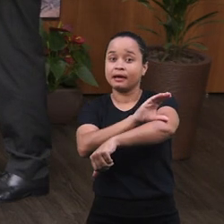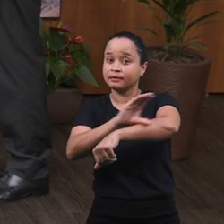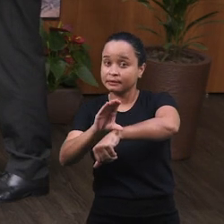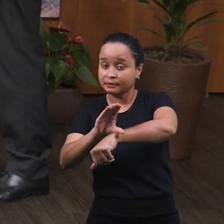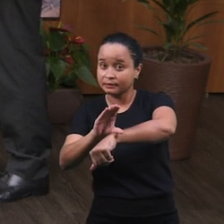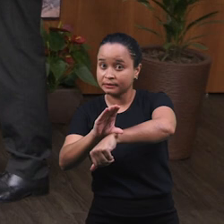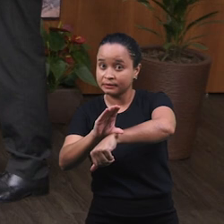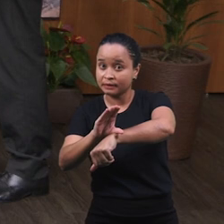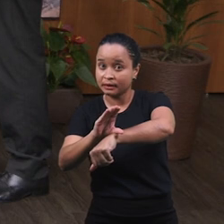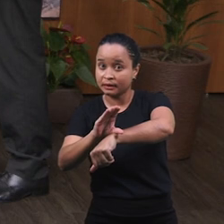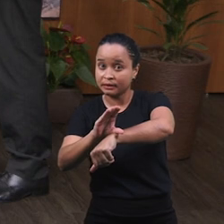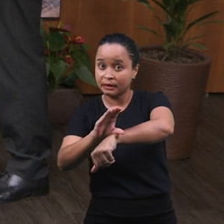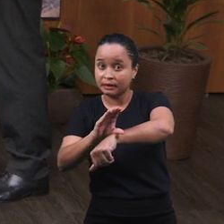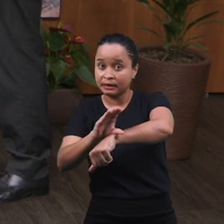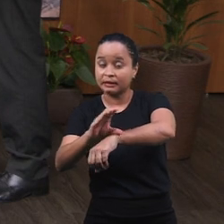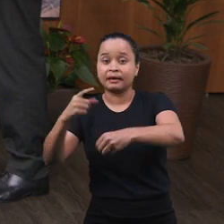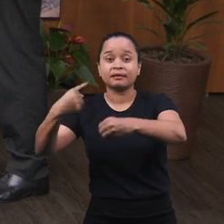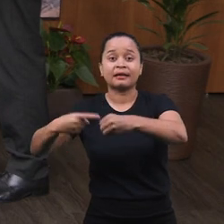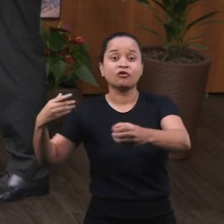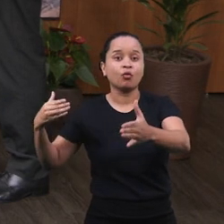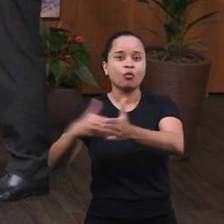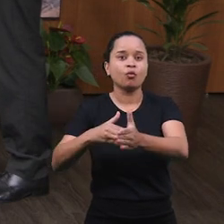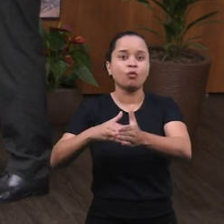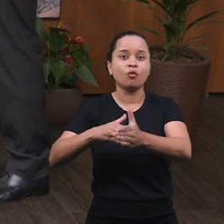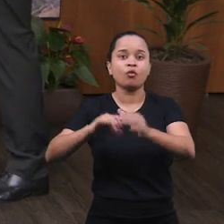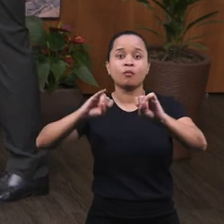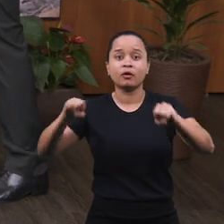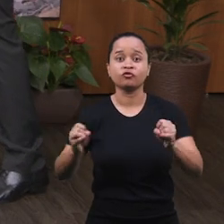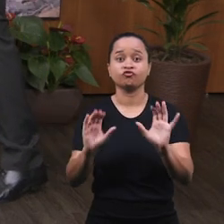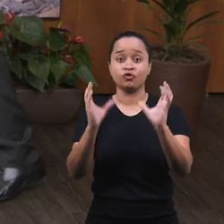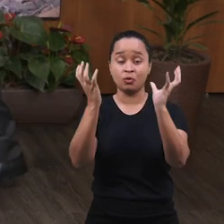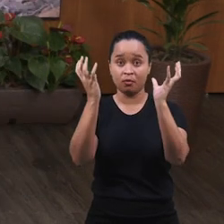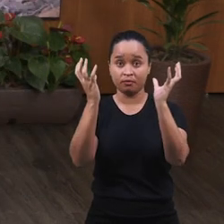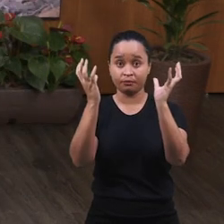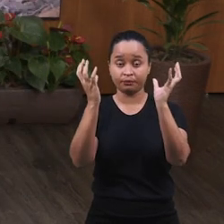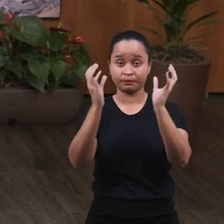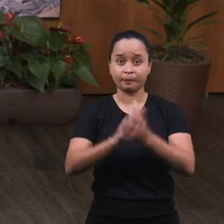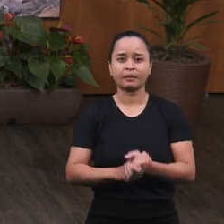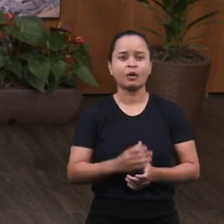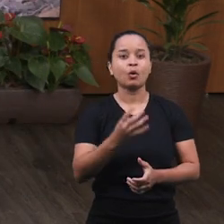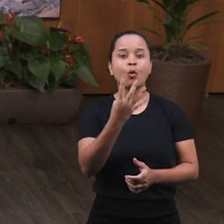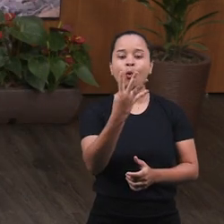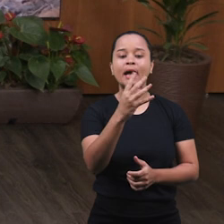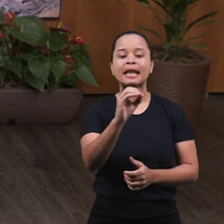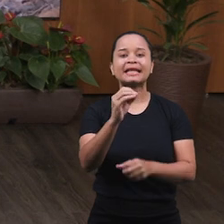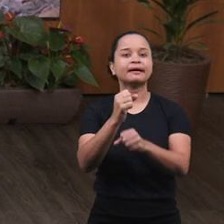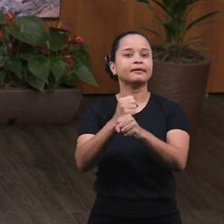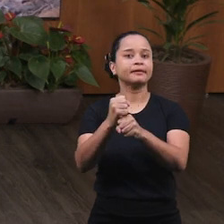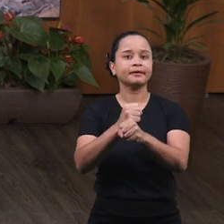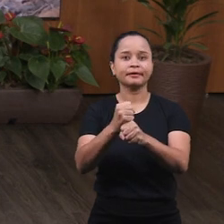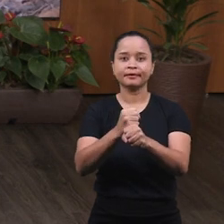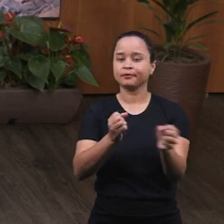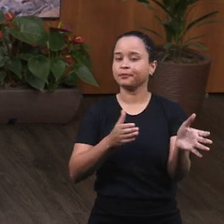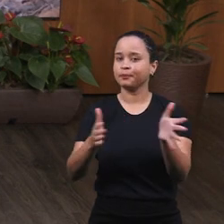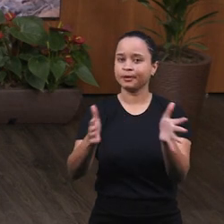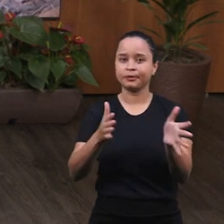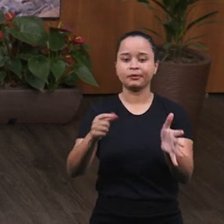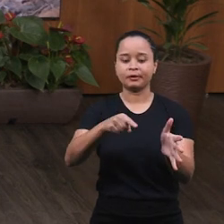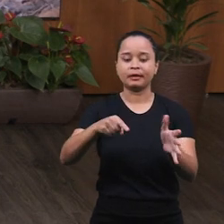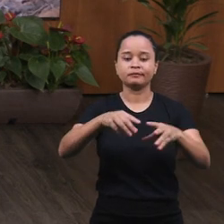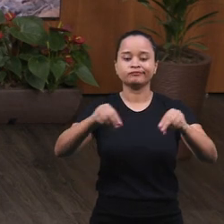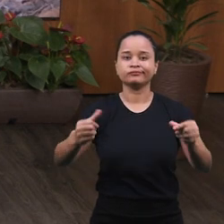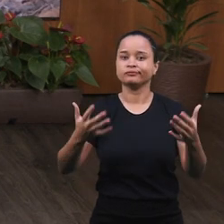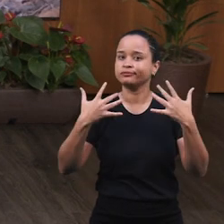arriver à la frontière de Canaan, dont la dernière ville était Jéricho. Et cela a pris 40 ans dans le désert.